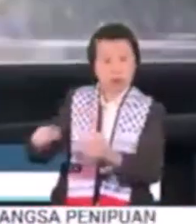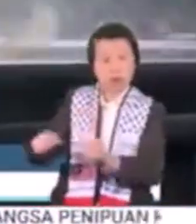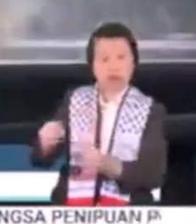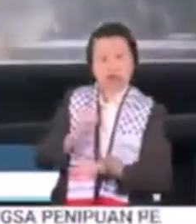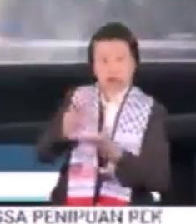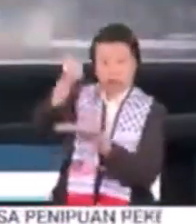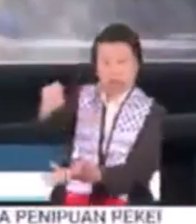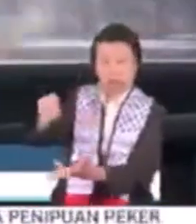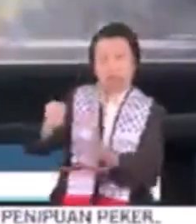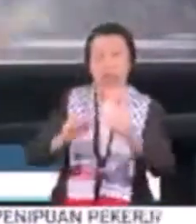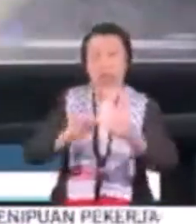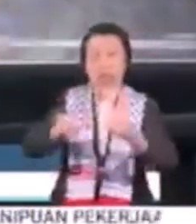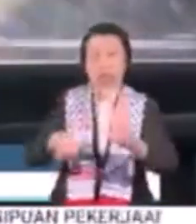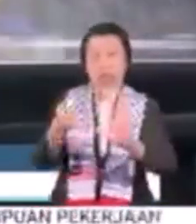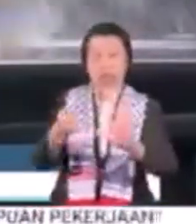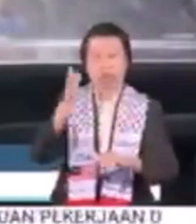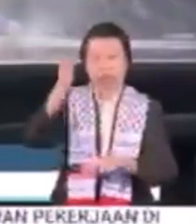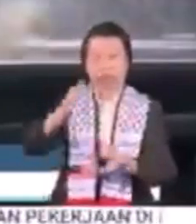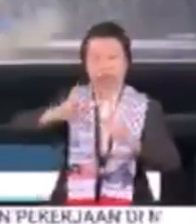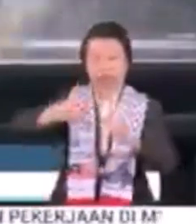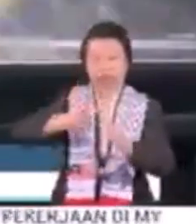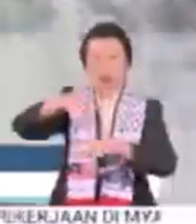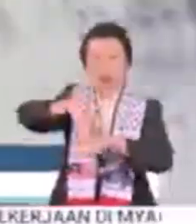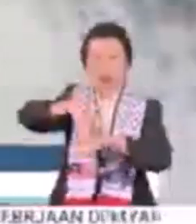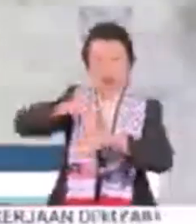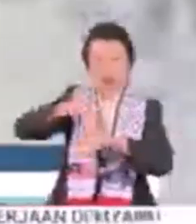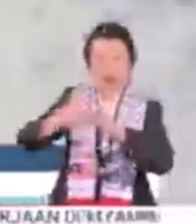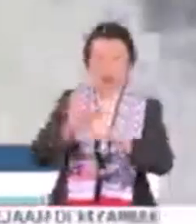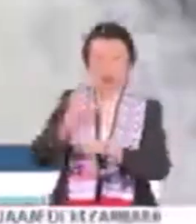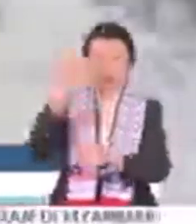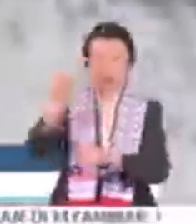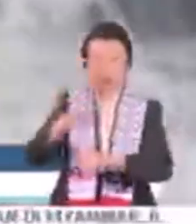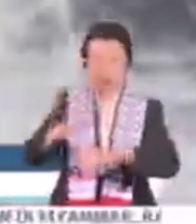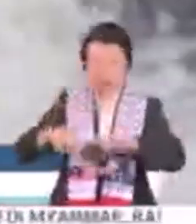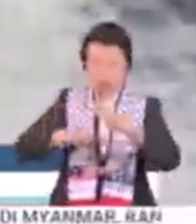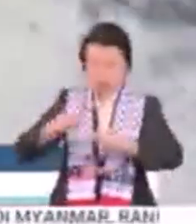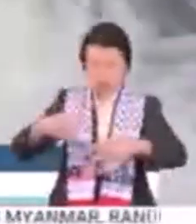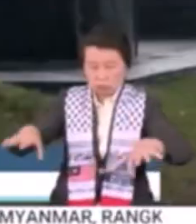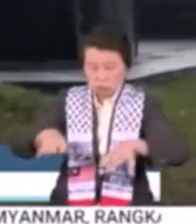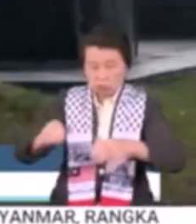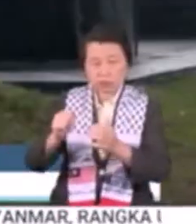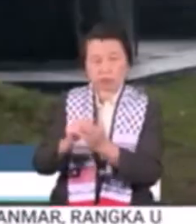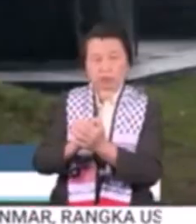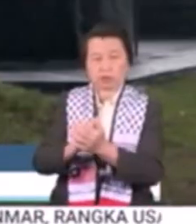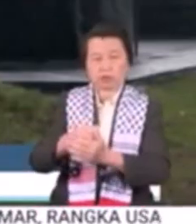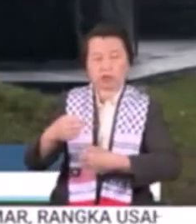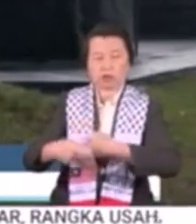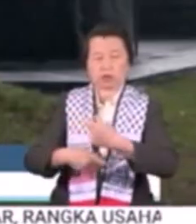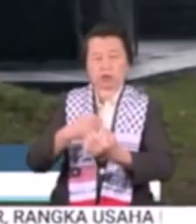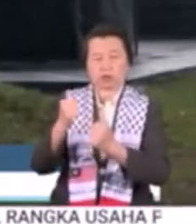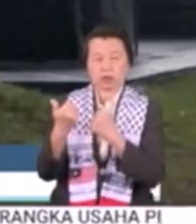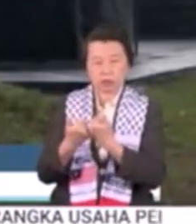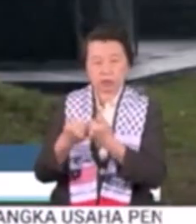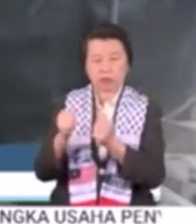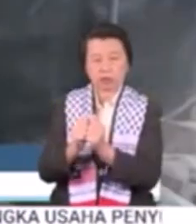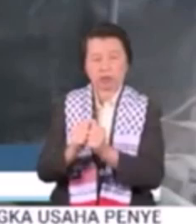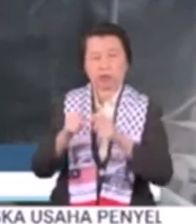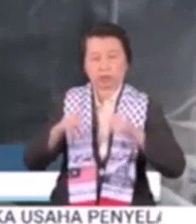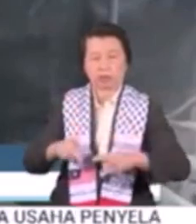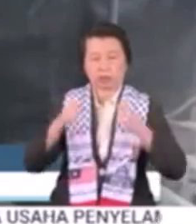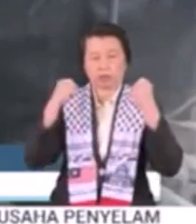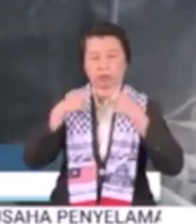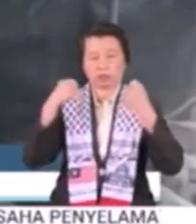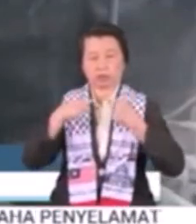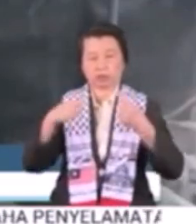kira-kira R5 juta dijangka beroperasi awal tahun depan projek dijalankan dengan kerjasama persatuan nelayan kawasan dan pihak